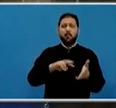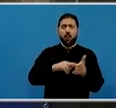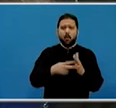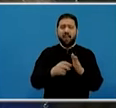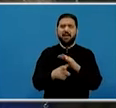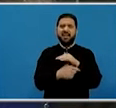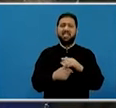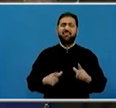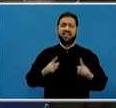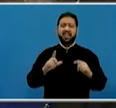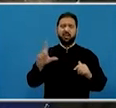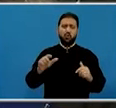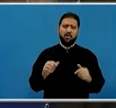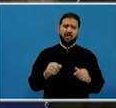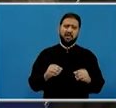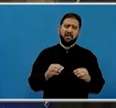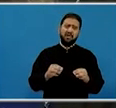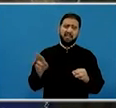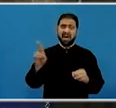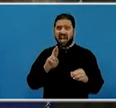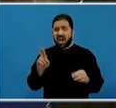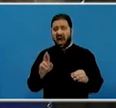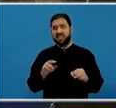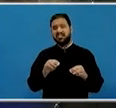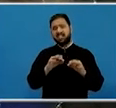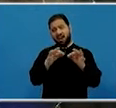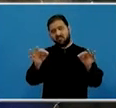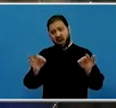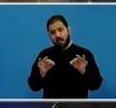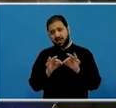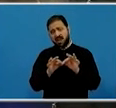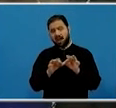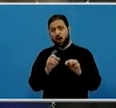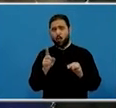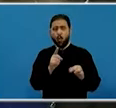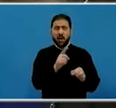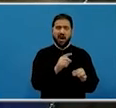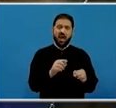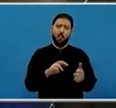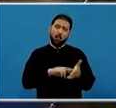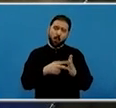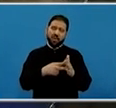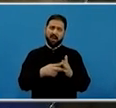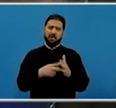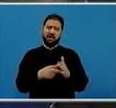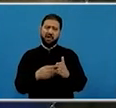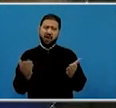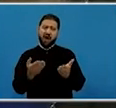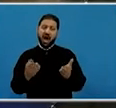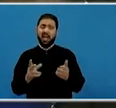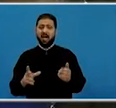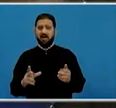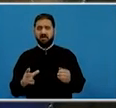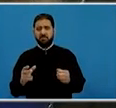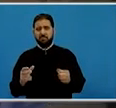această relație familială, probabil anumit gen de solicitări, datorită faptului că sunt împreună și